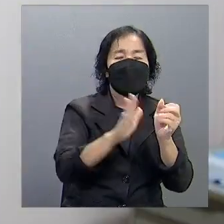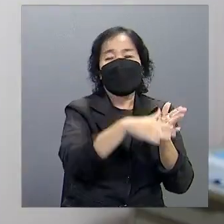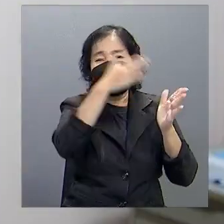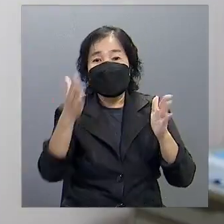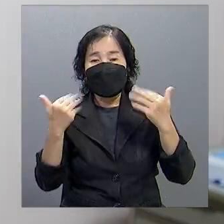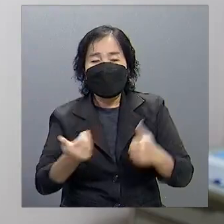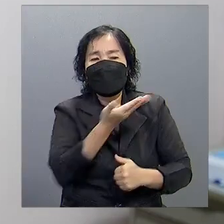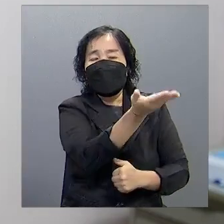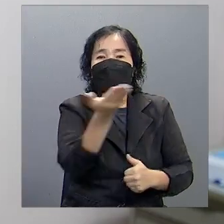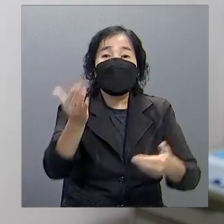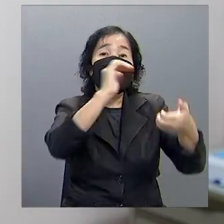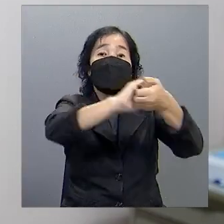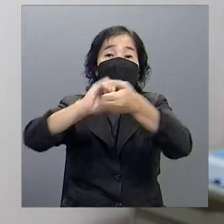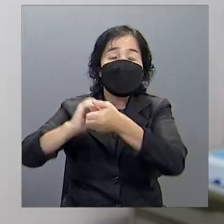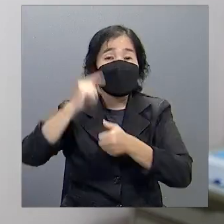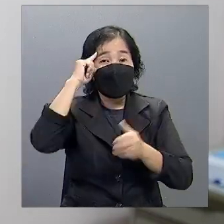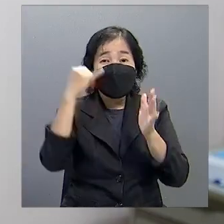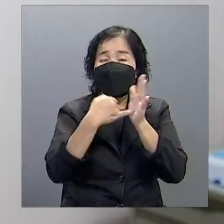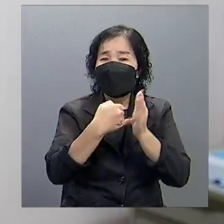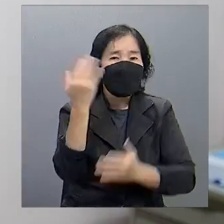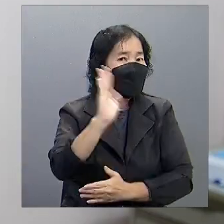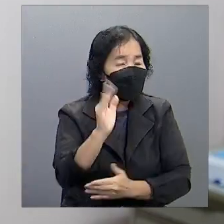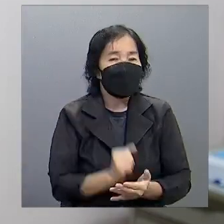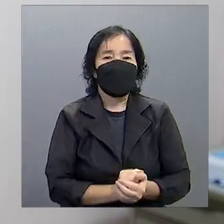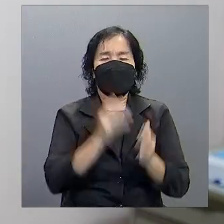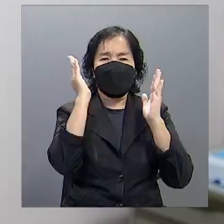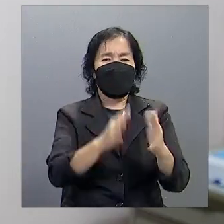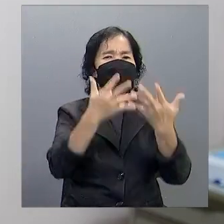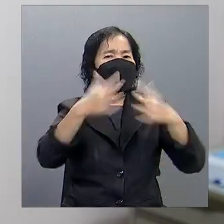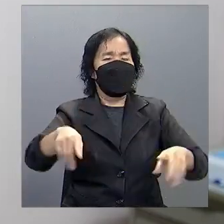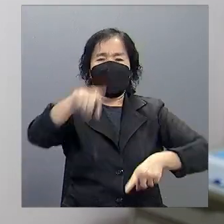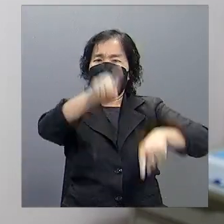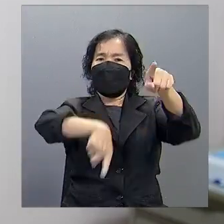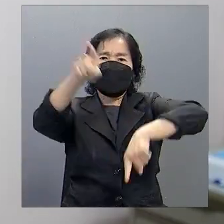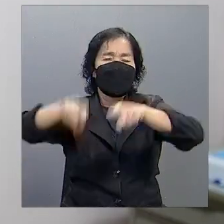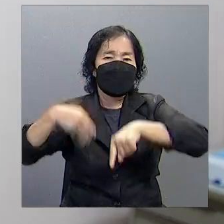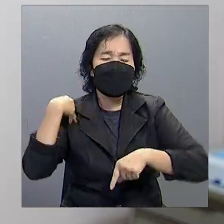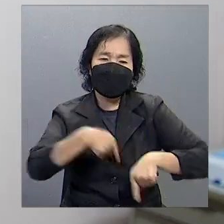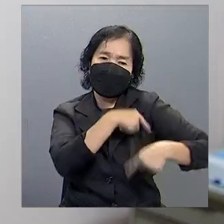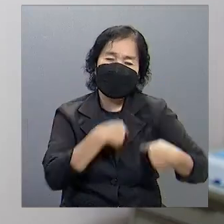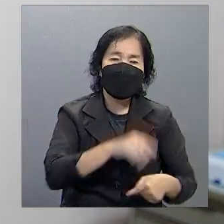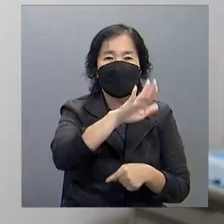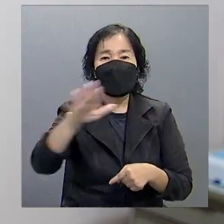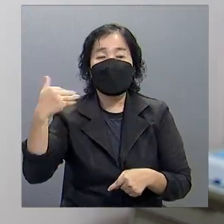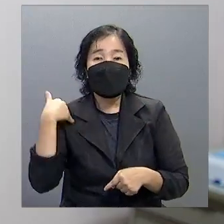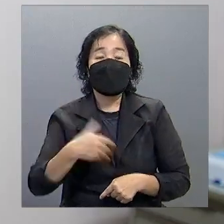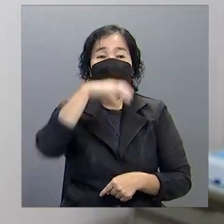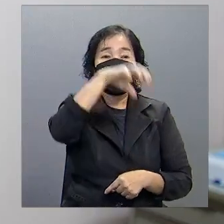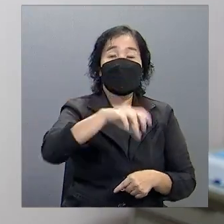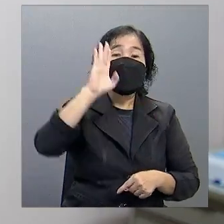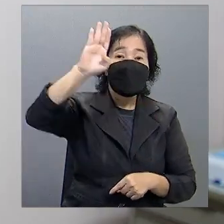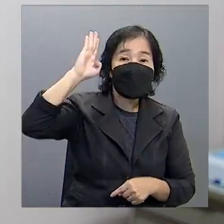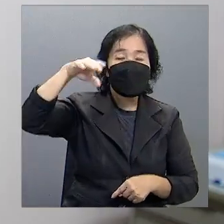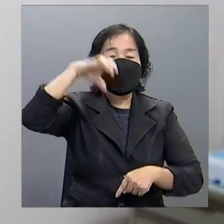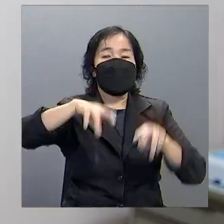มันไม่ใช่ทำง่ายๆนะครับเพราะว่ามันคนจำนวนมากนะครับพอผู้ประกอบการเนื้อภาคเอกชนเขาให้ความร่วมมือดีตรงภาคนี้ทำให้เราท